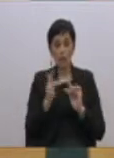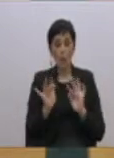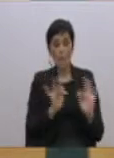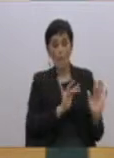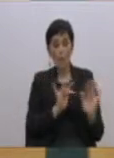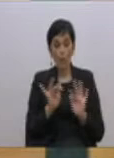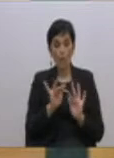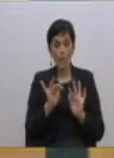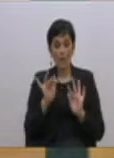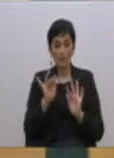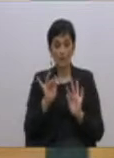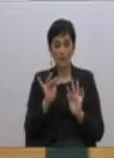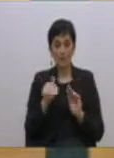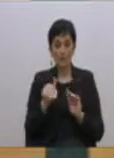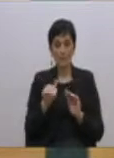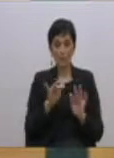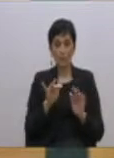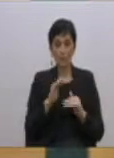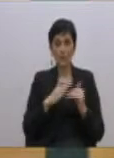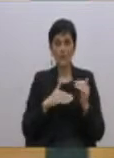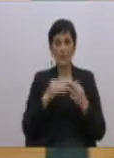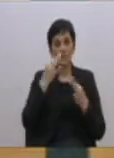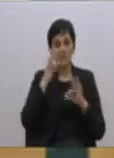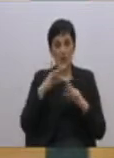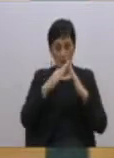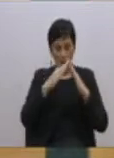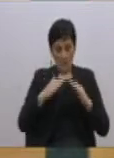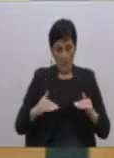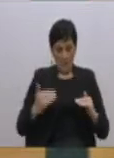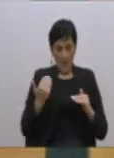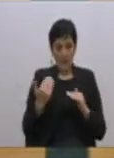cadena sa calificatie palat ismier,